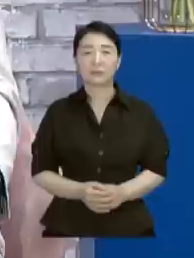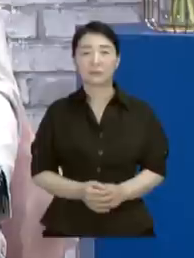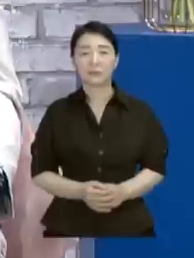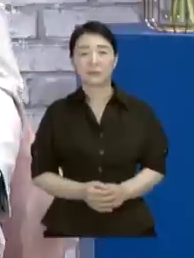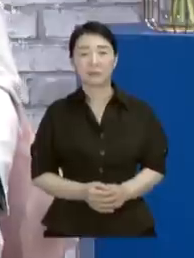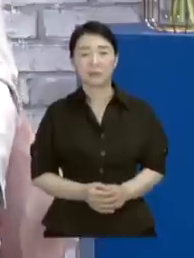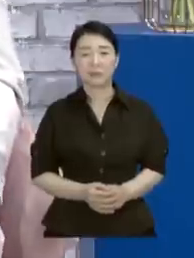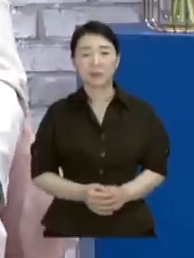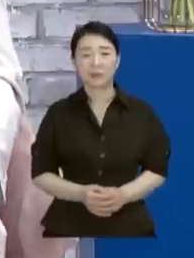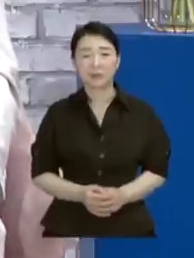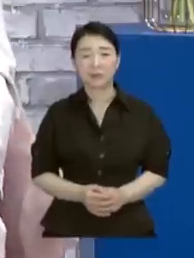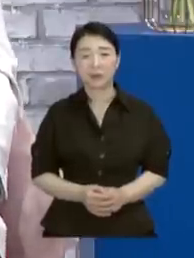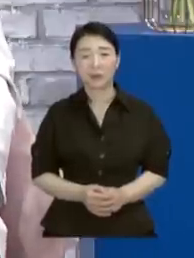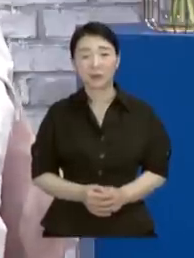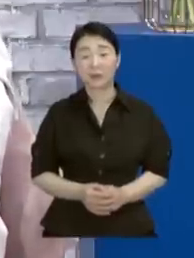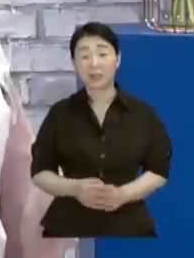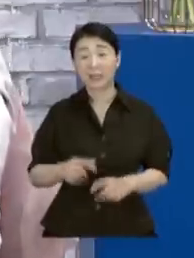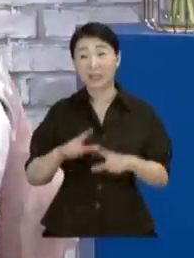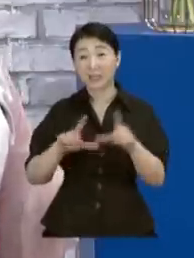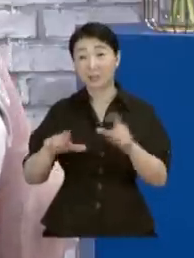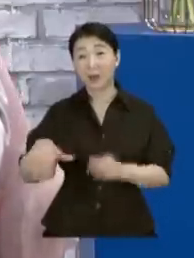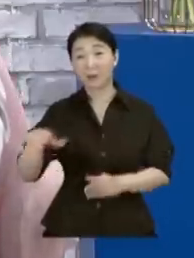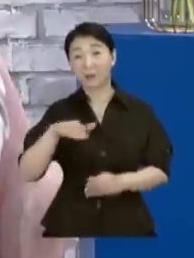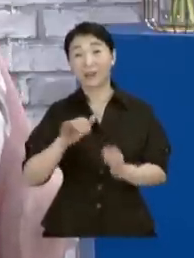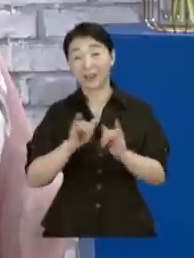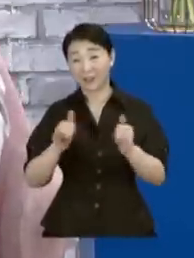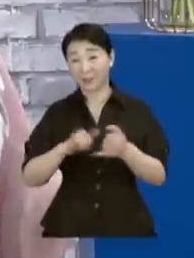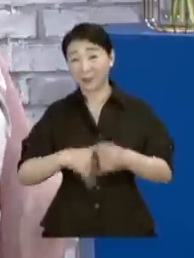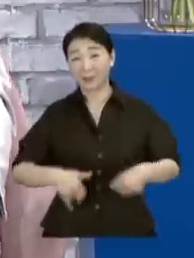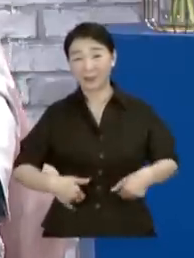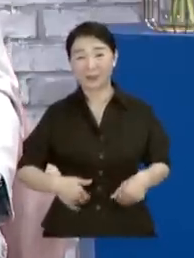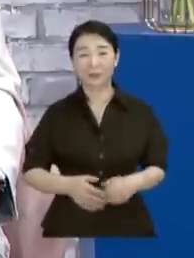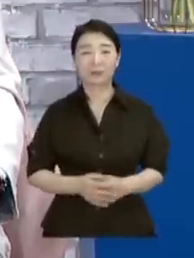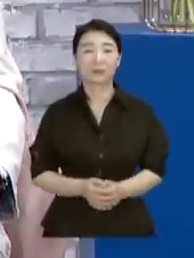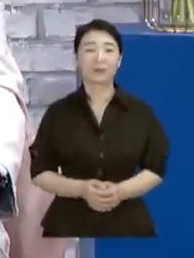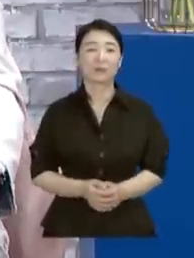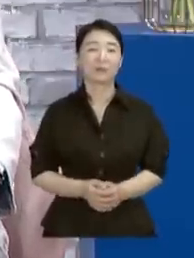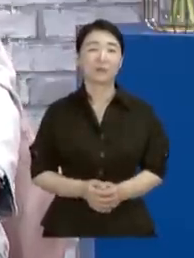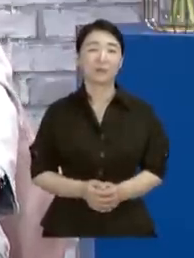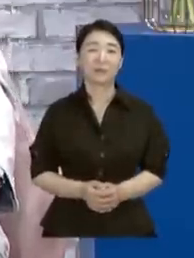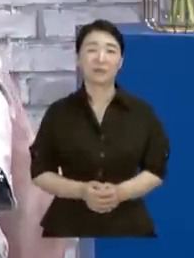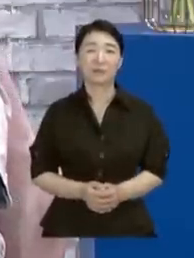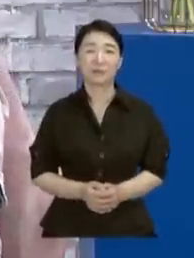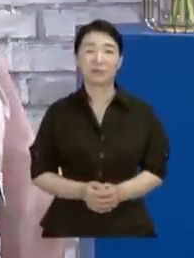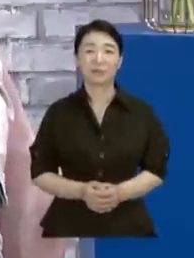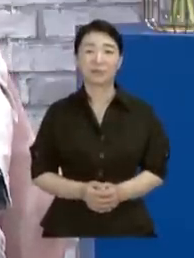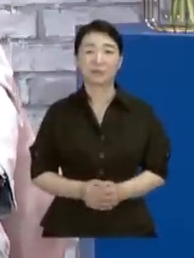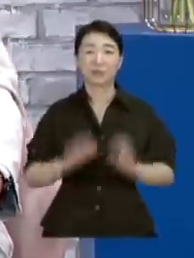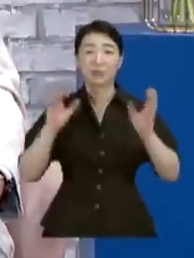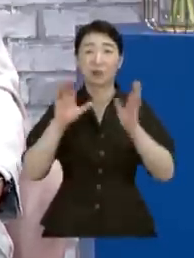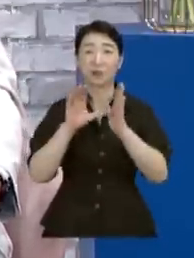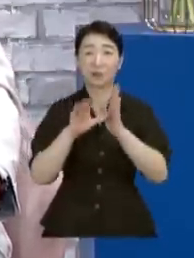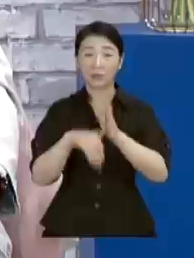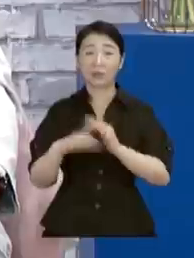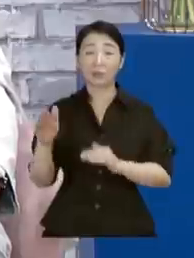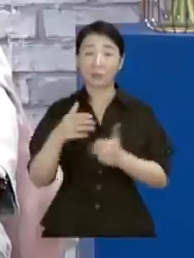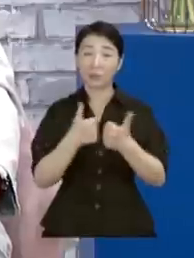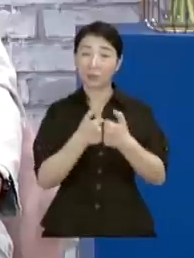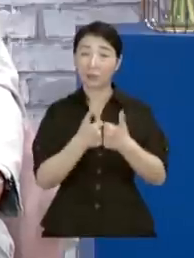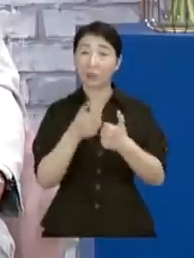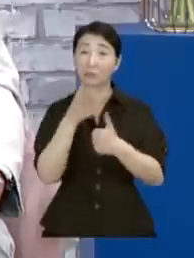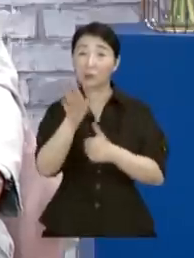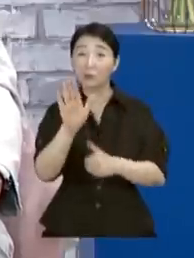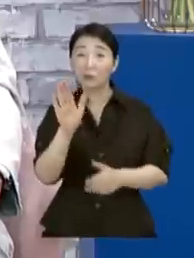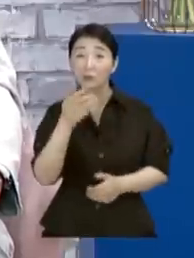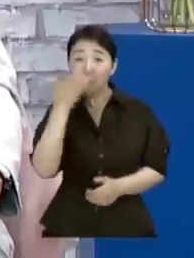그럼. 아유, 우리한테도 필요해 사실은 우리한테도. 그래요. 아니 그러면은 이게 원래부터 어렸을 때부터 이 상담사가 되는